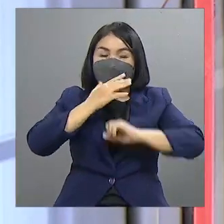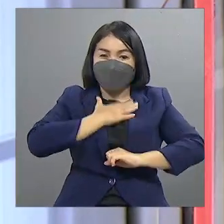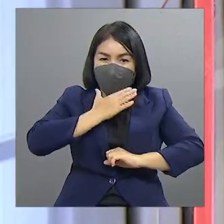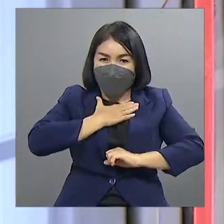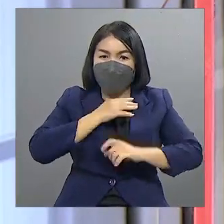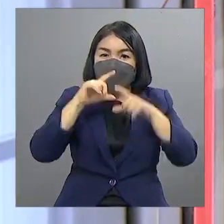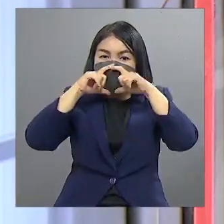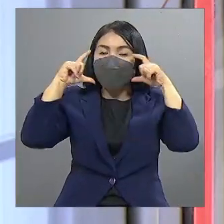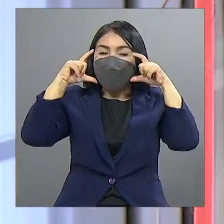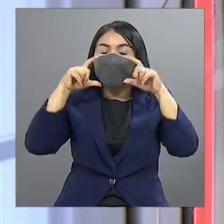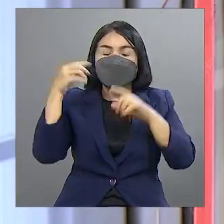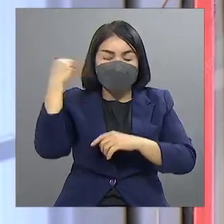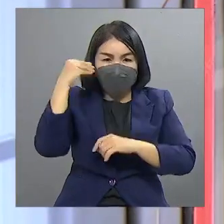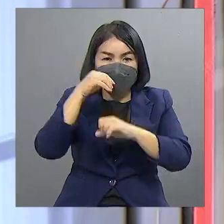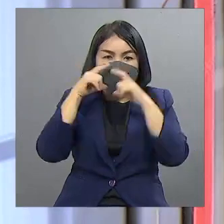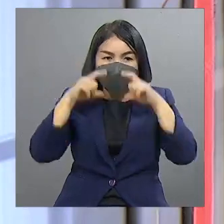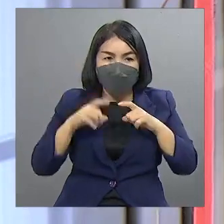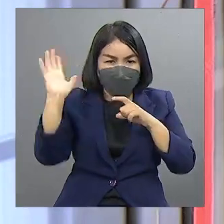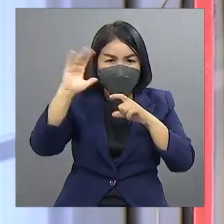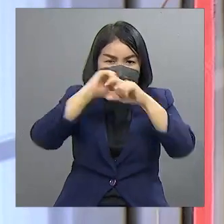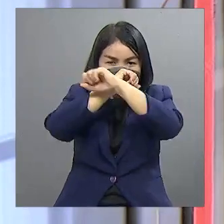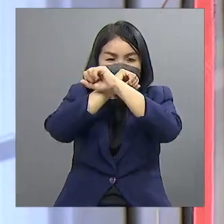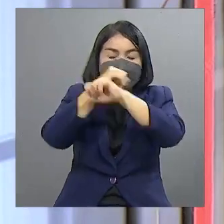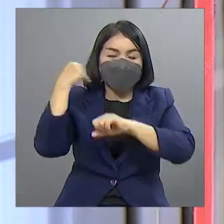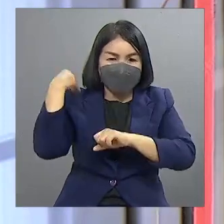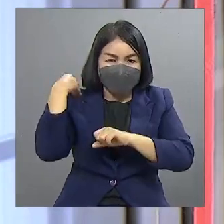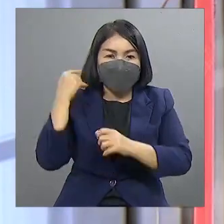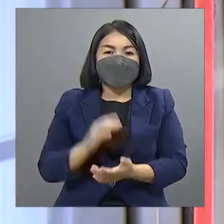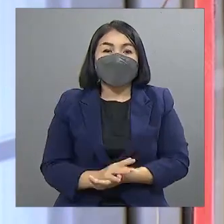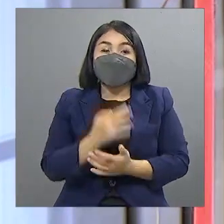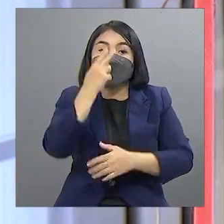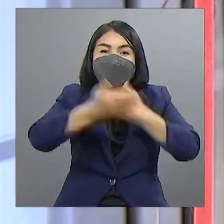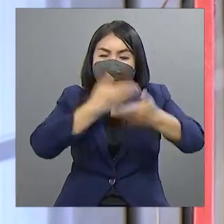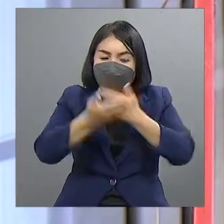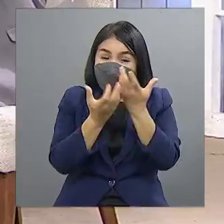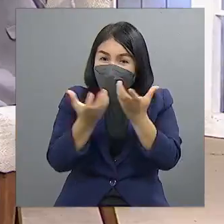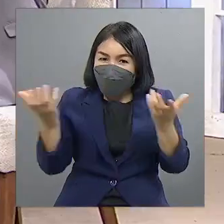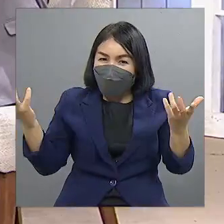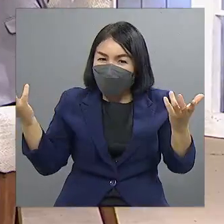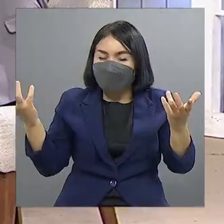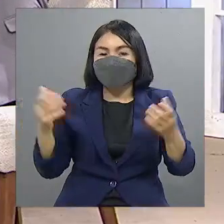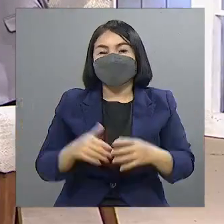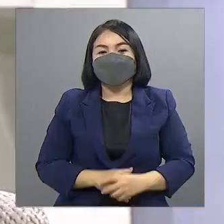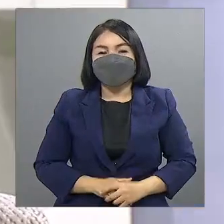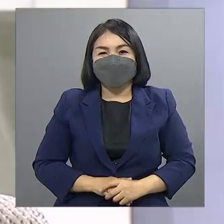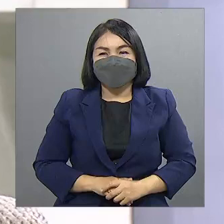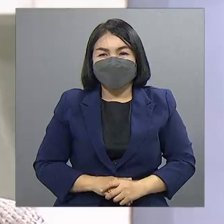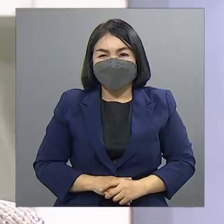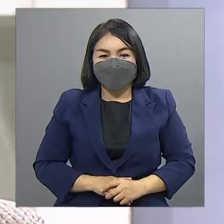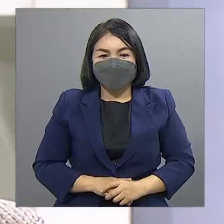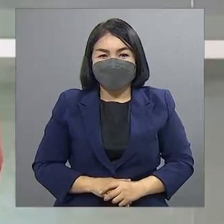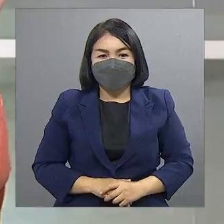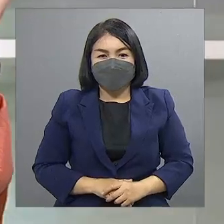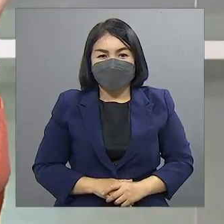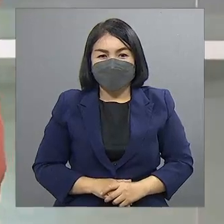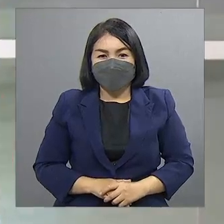ๆอย่าเพิ่งประมาทกันในช่วงนี้นะครับมาต่อกันที่ช่วงตลาดนัดวันใหม่ขายสู้โควิด19ครับถึ